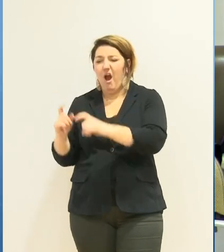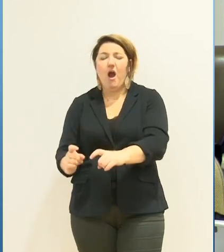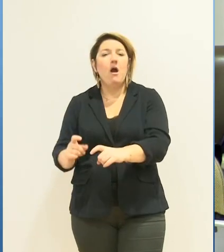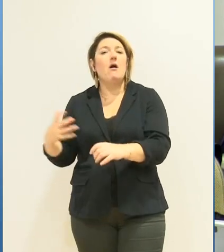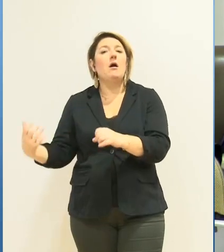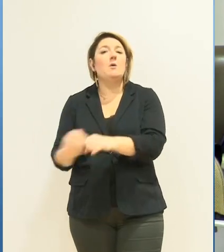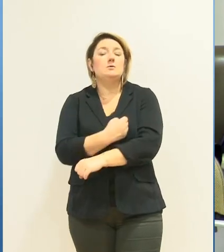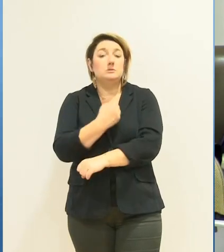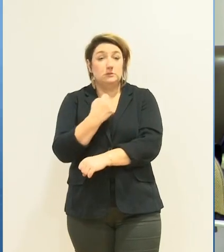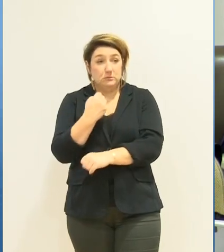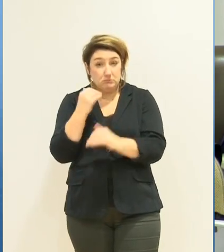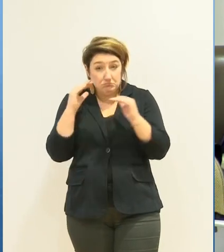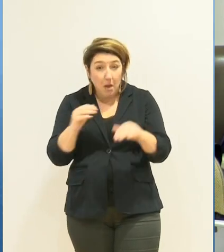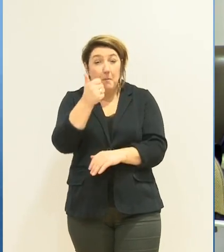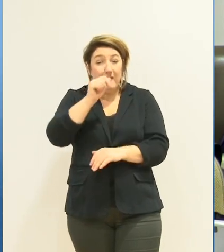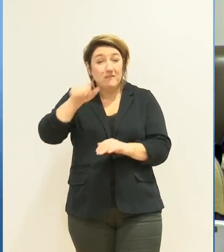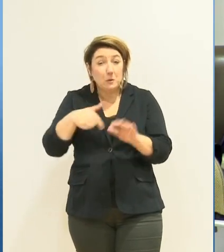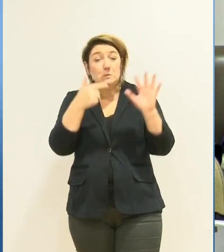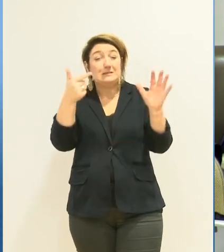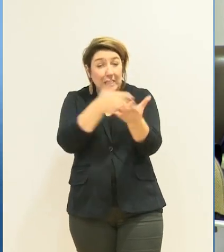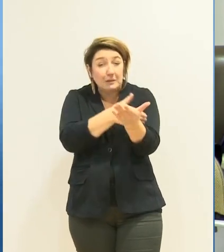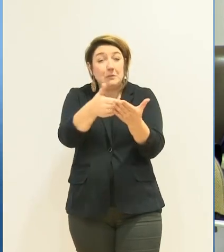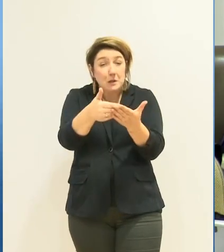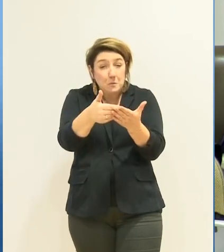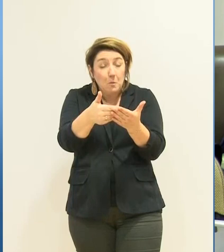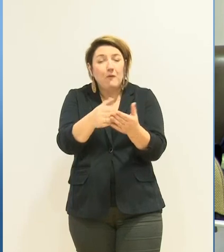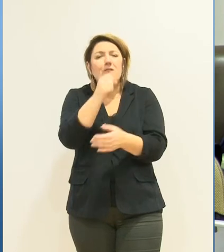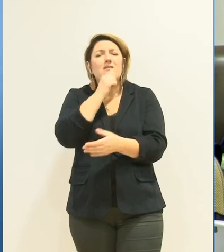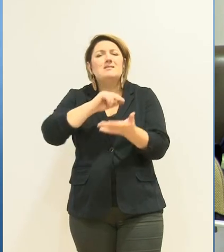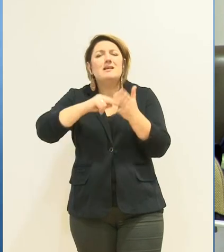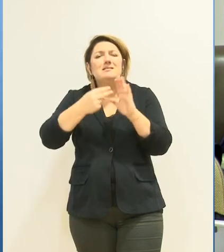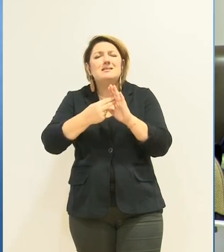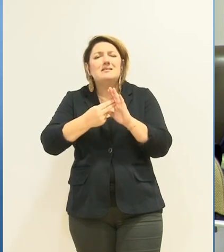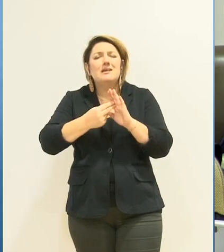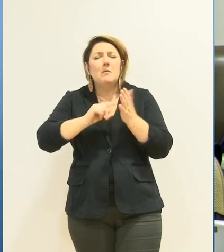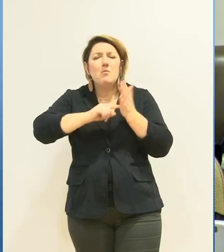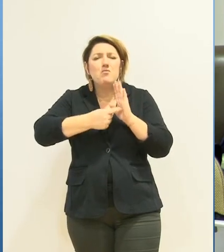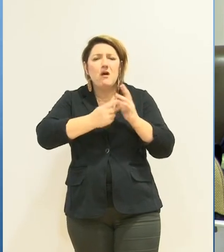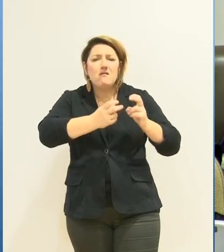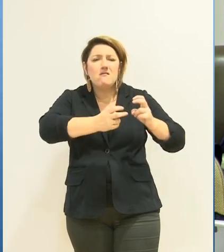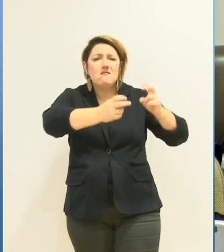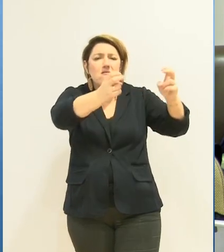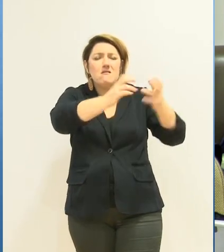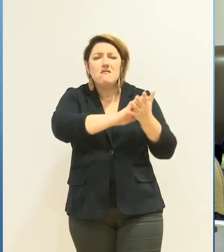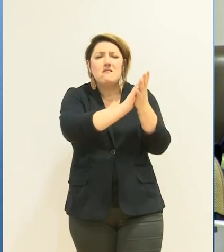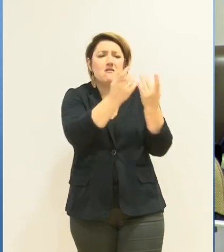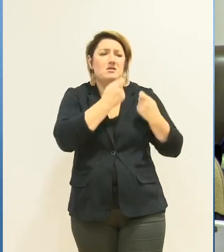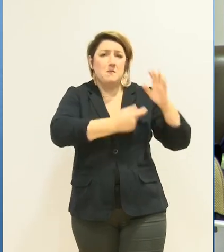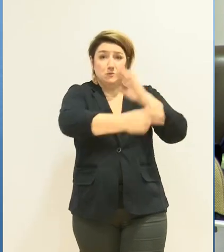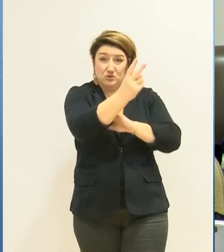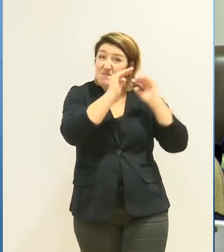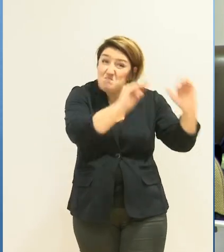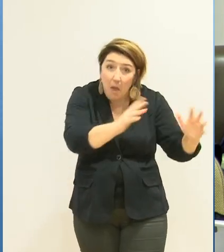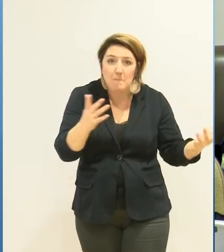une hausse de 1,7 million lié au glissement vieillesse technicité liés à la modifier sur des indemnités